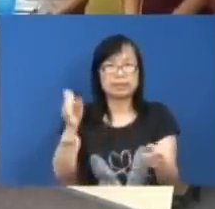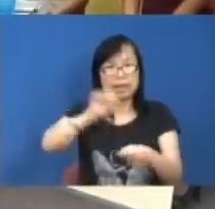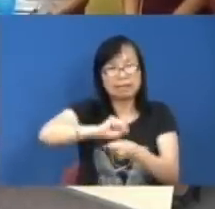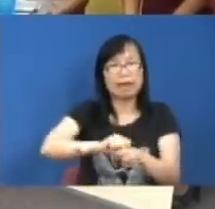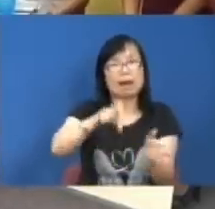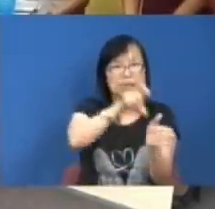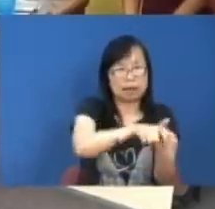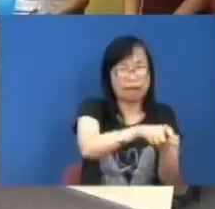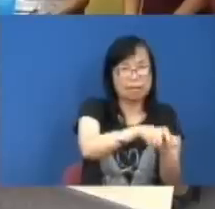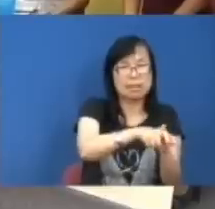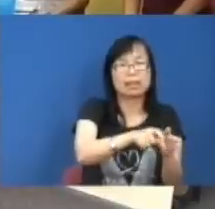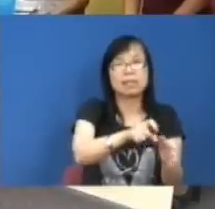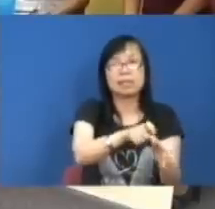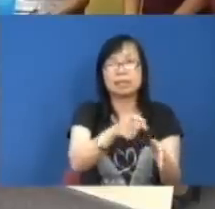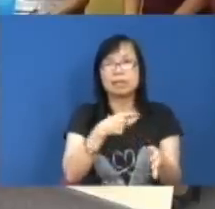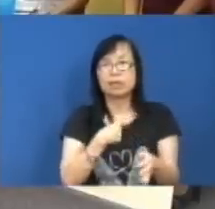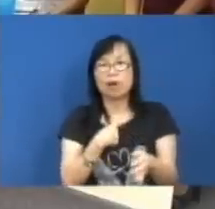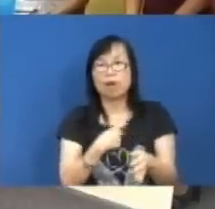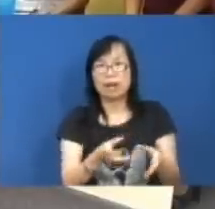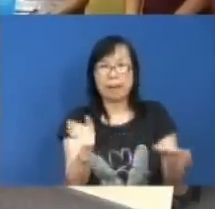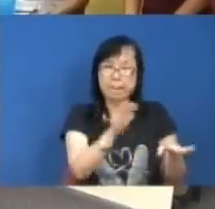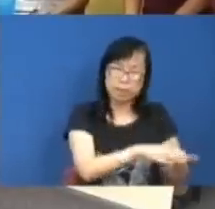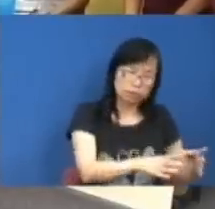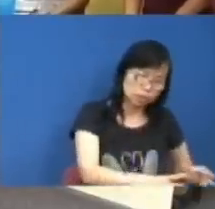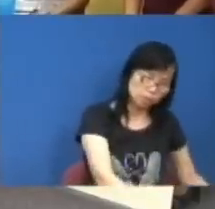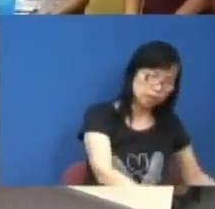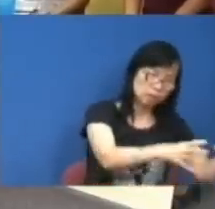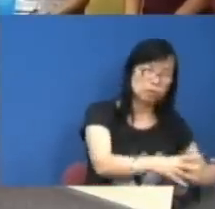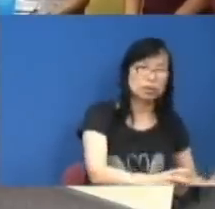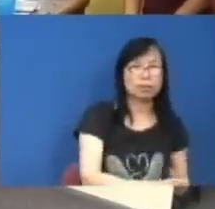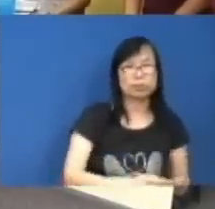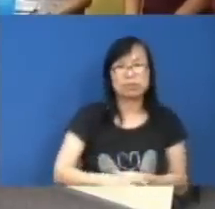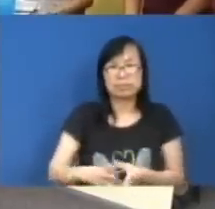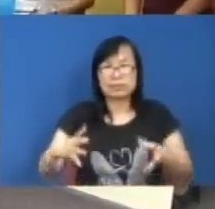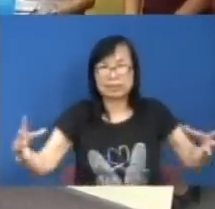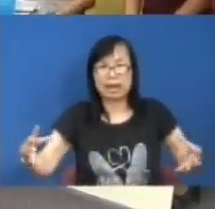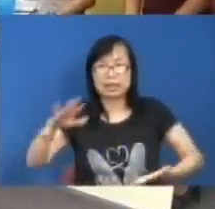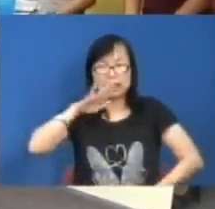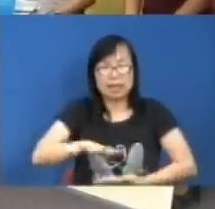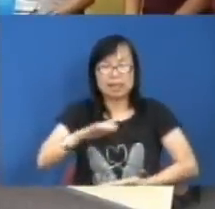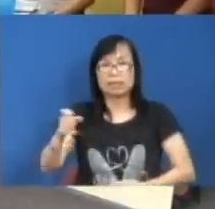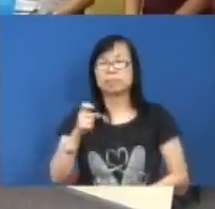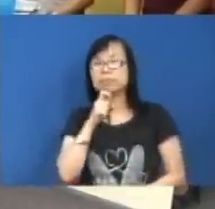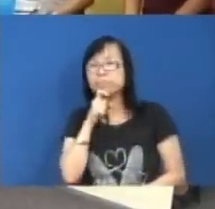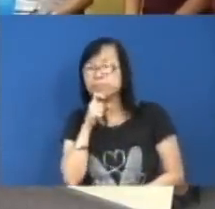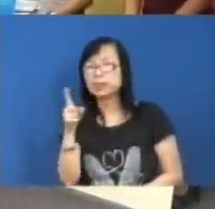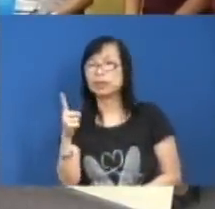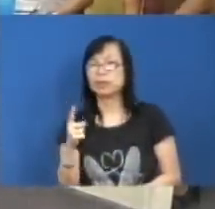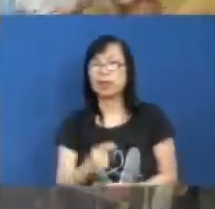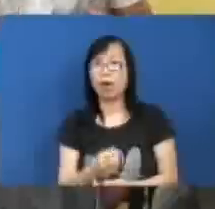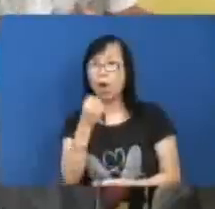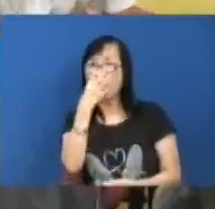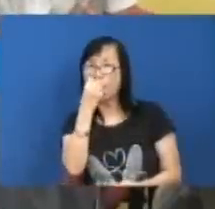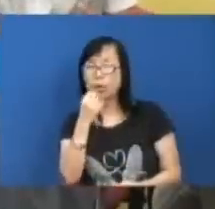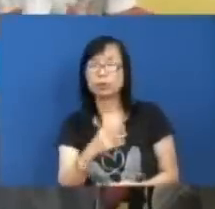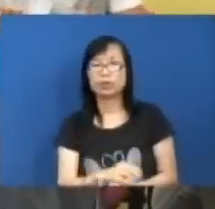個環境污染啊，同個堆填區咧，會構成好大嘅壓力噶嘛。 嗯，不過其實我哋見啊，仲有一樣嘢就係、我哋香港